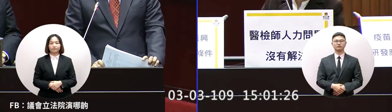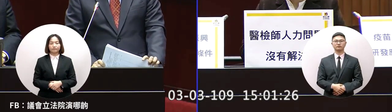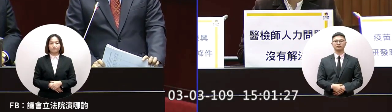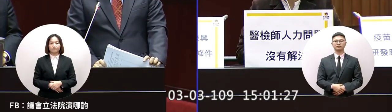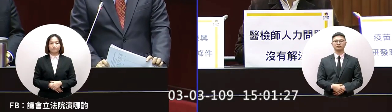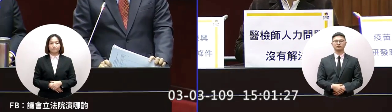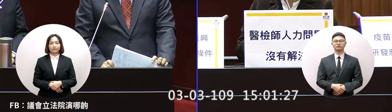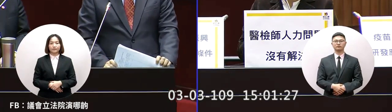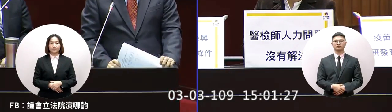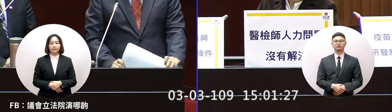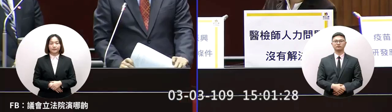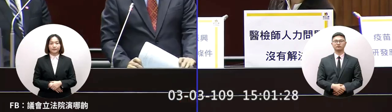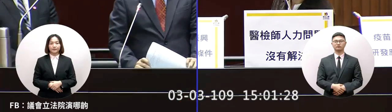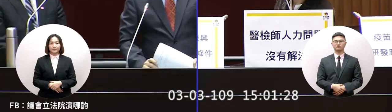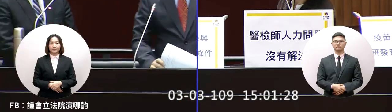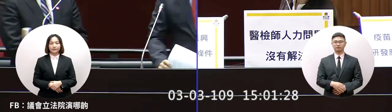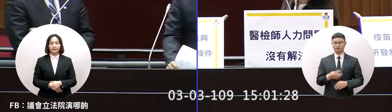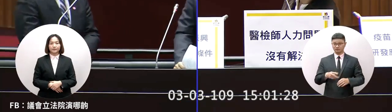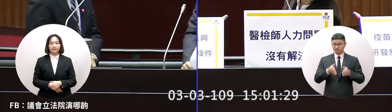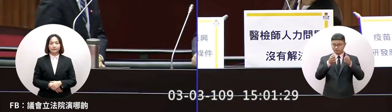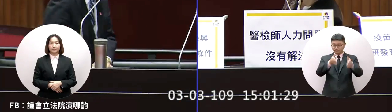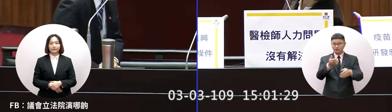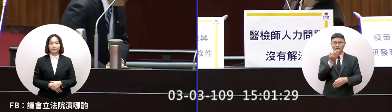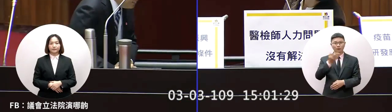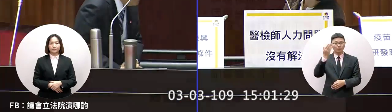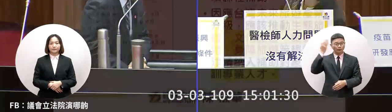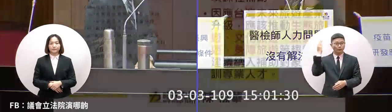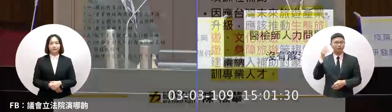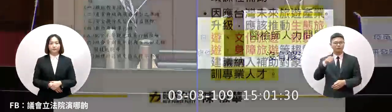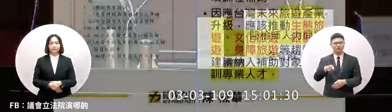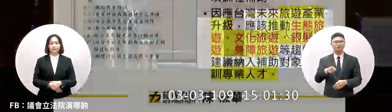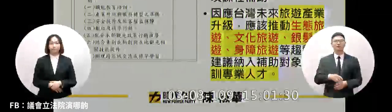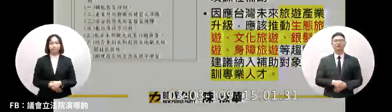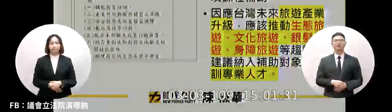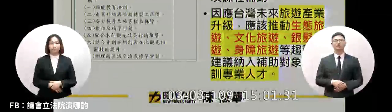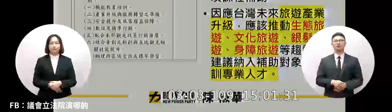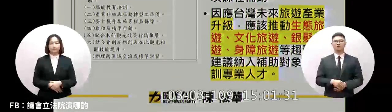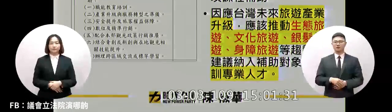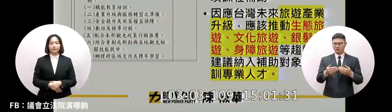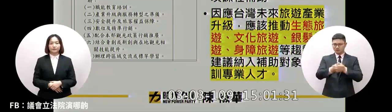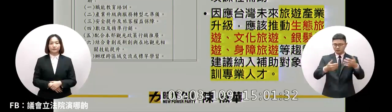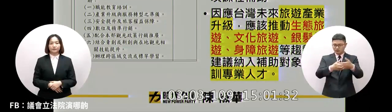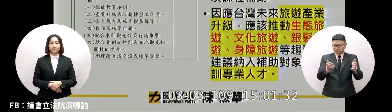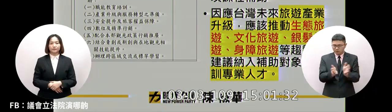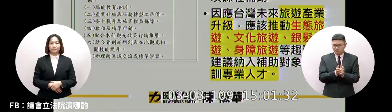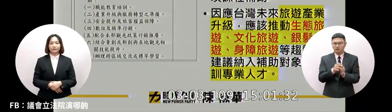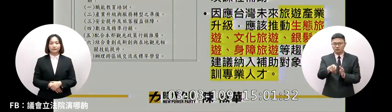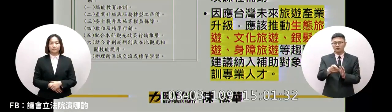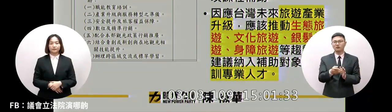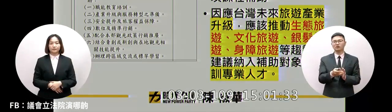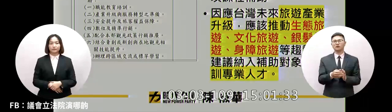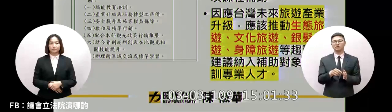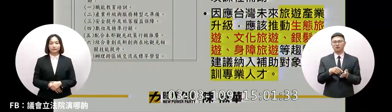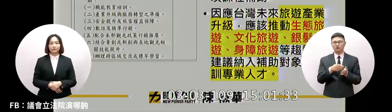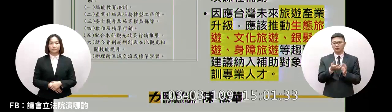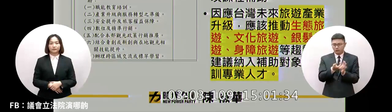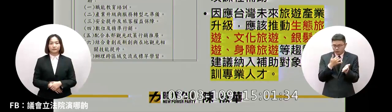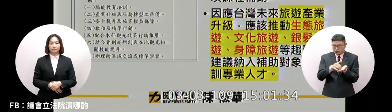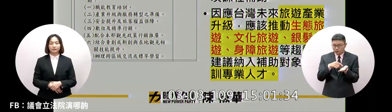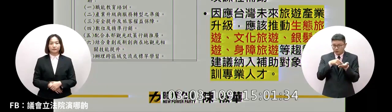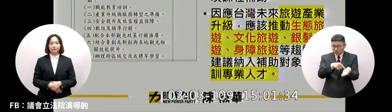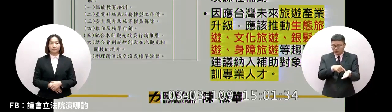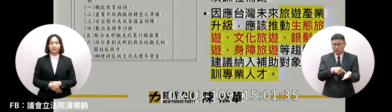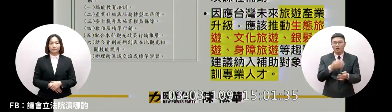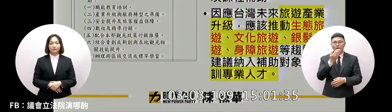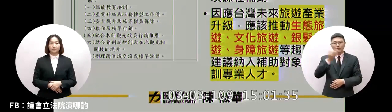那再来我们看这个旅游业了哈。交通部这边有编，就是做旅游的培训课程哈。